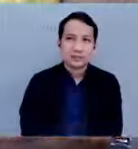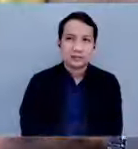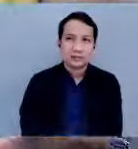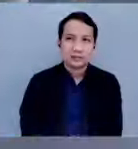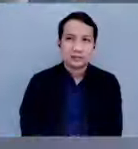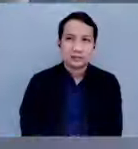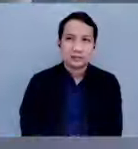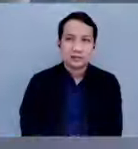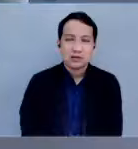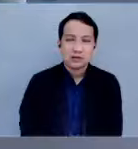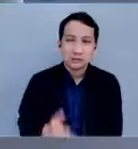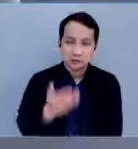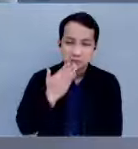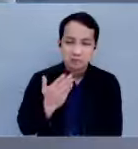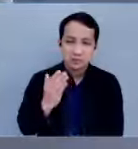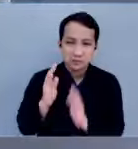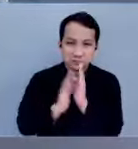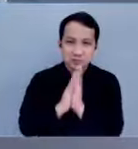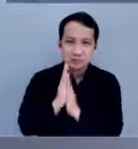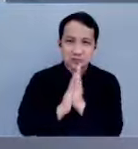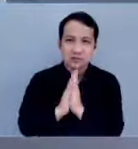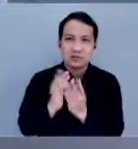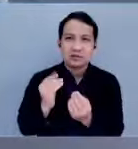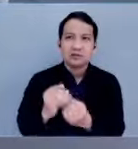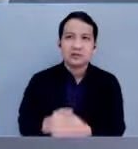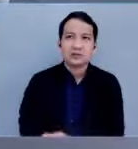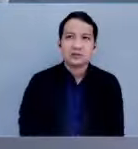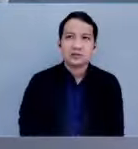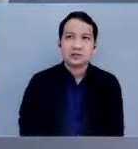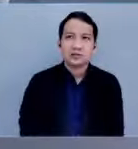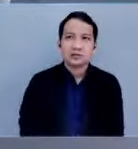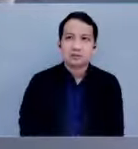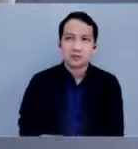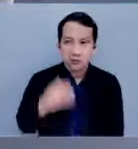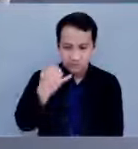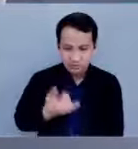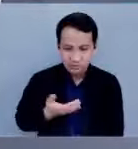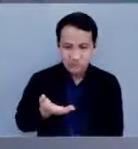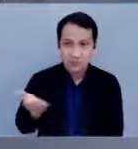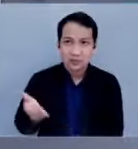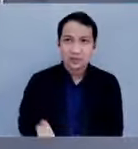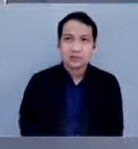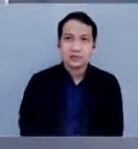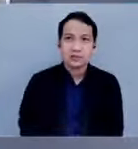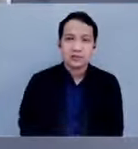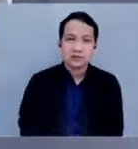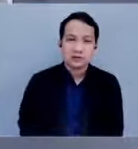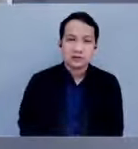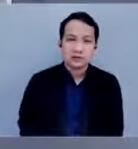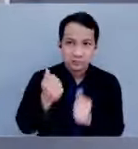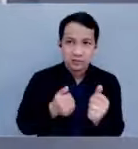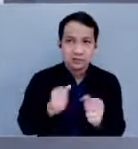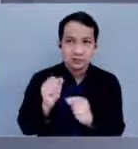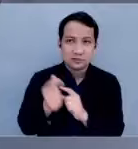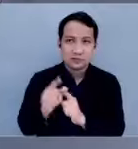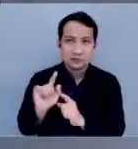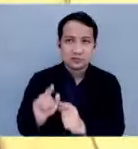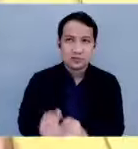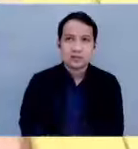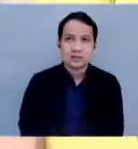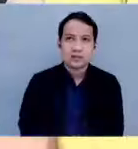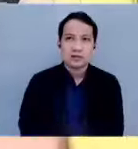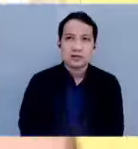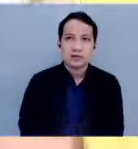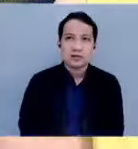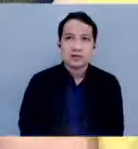are super excited for all the things that you're about to do. Imbitahin po natin ang lahat ng mga kapatid natin to follow you, social media, gigs. Yes, yes. Upcoming